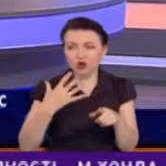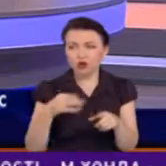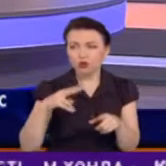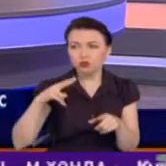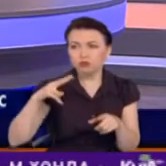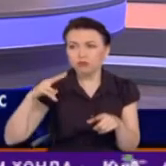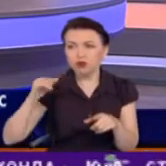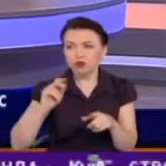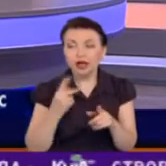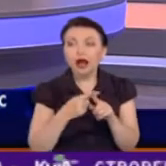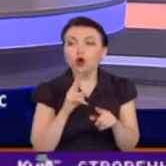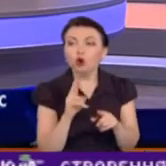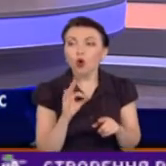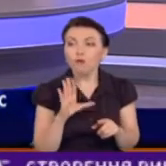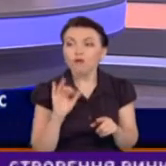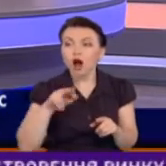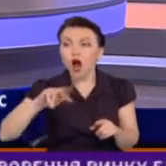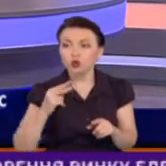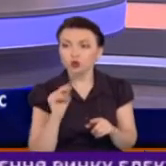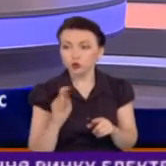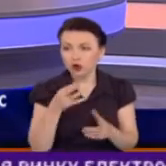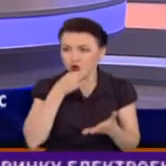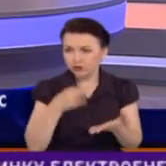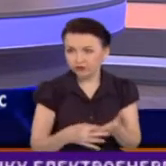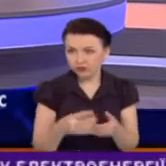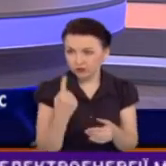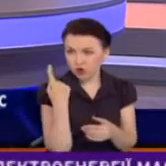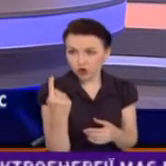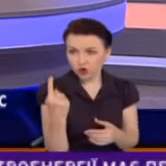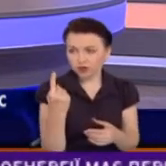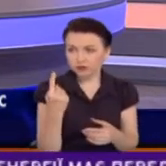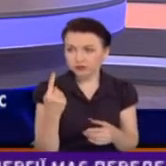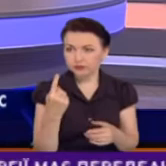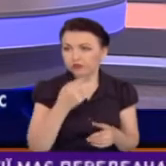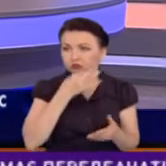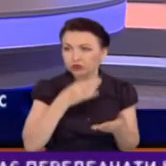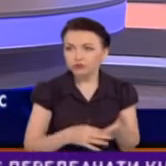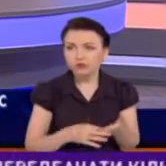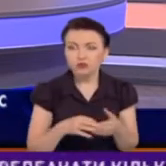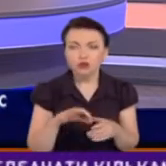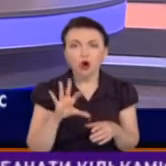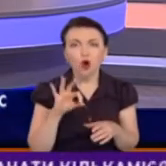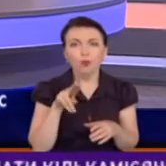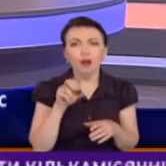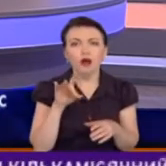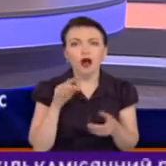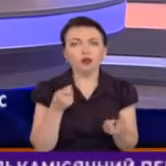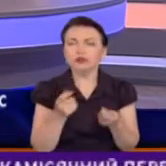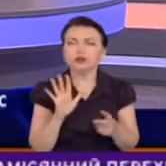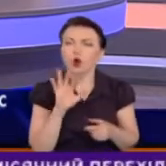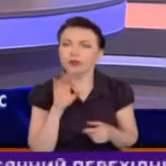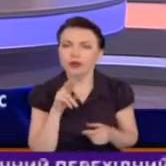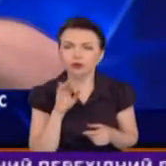пана Ковальчука. Бо саме він відповідає за цю єдину систему. Оператор. О, такий, ну, він не просто. Оператор, так? Оператор. Ні,